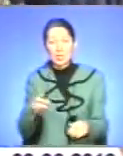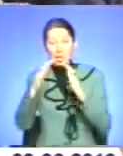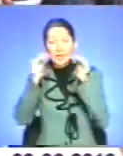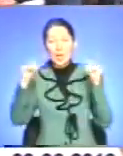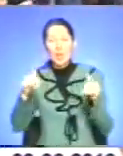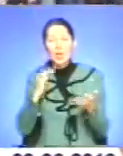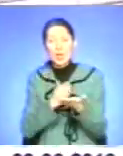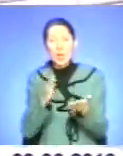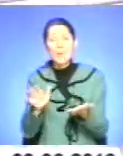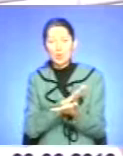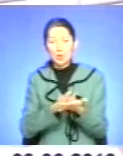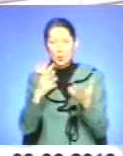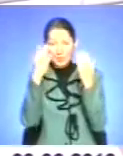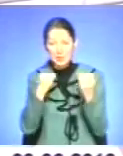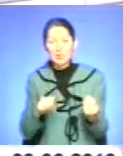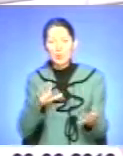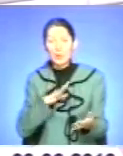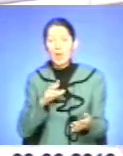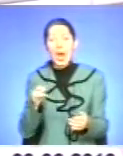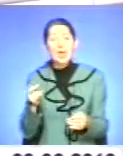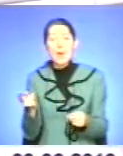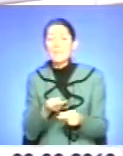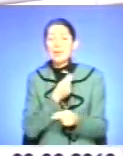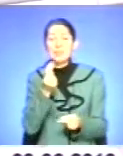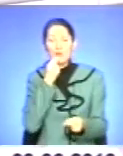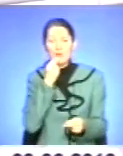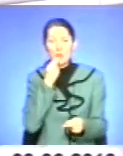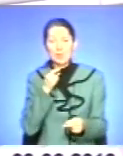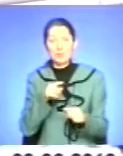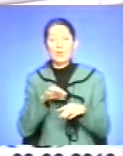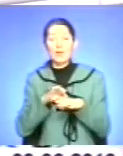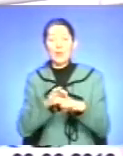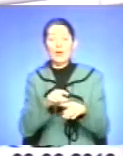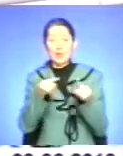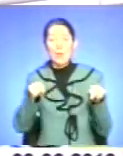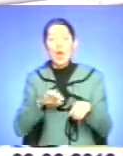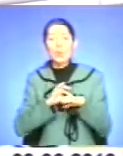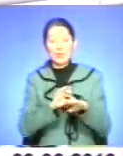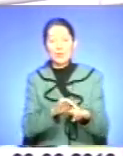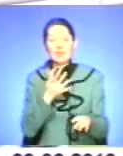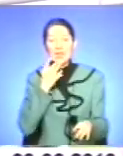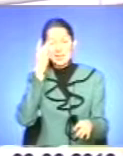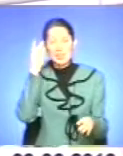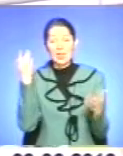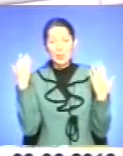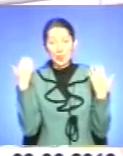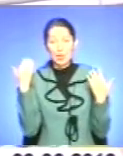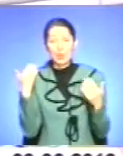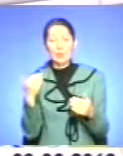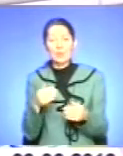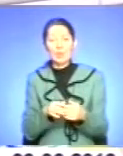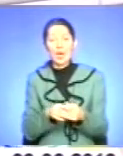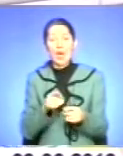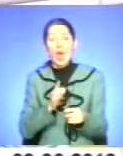без харчування. В рамках проведення літніх таборів «Веселі канікули з Богом» у вересні цього року була відкрита школа